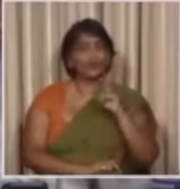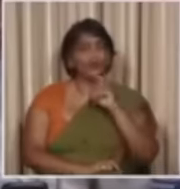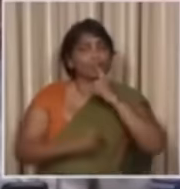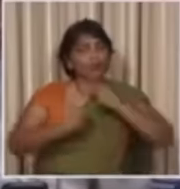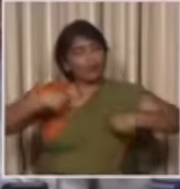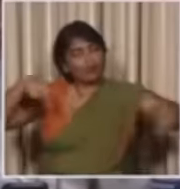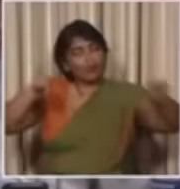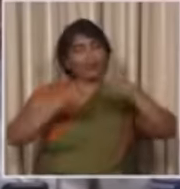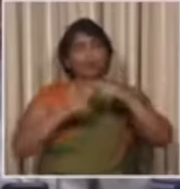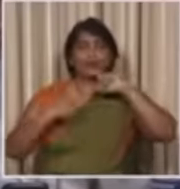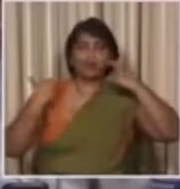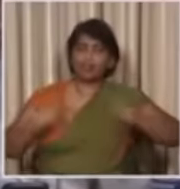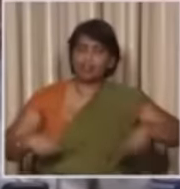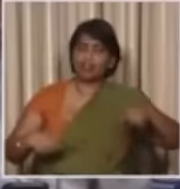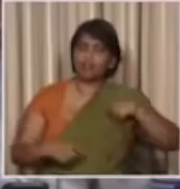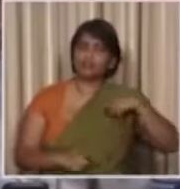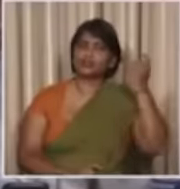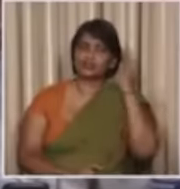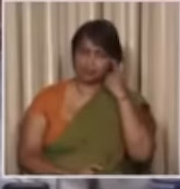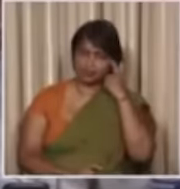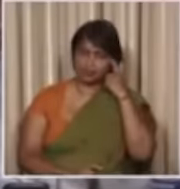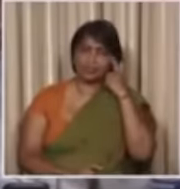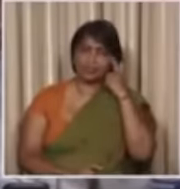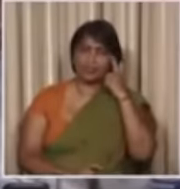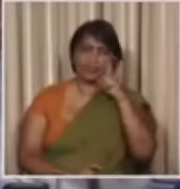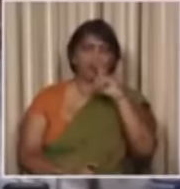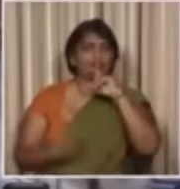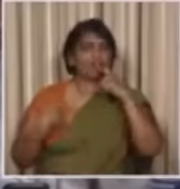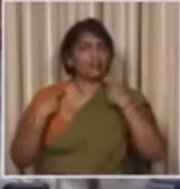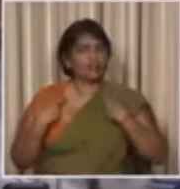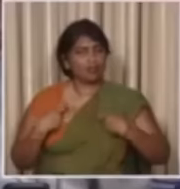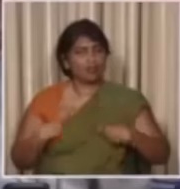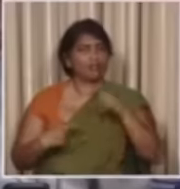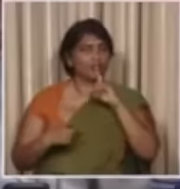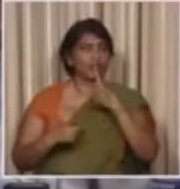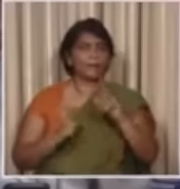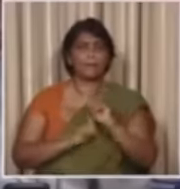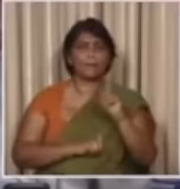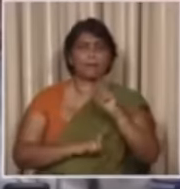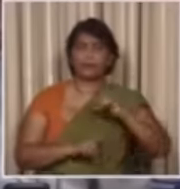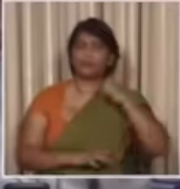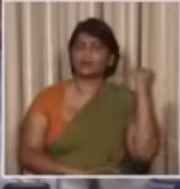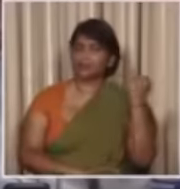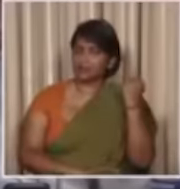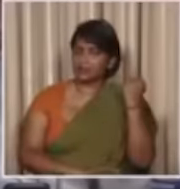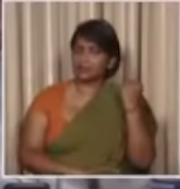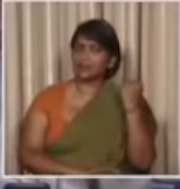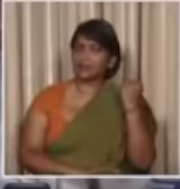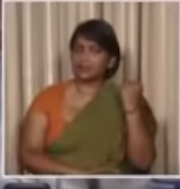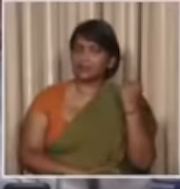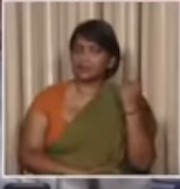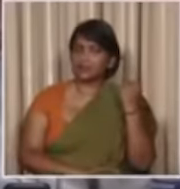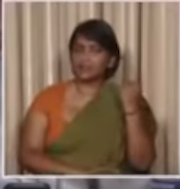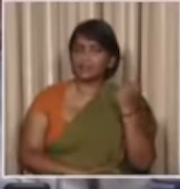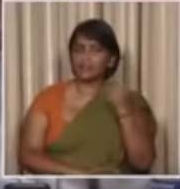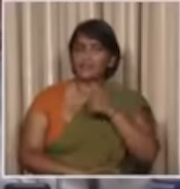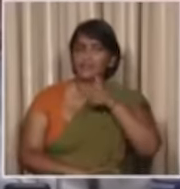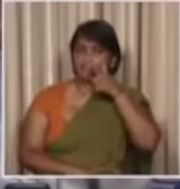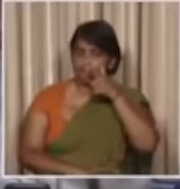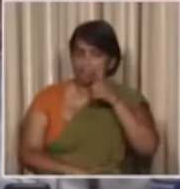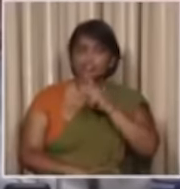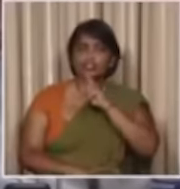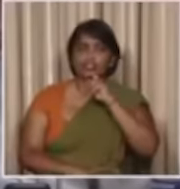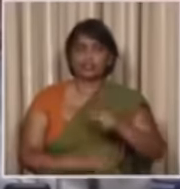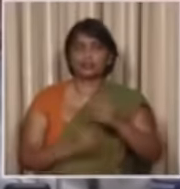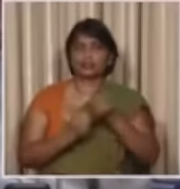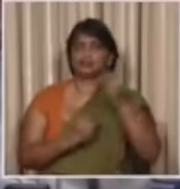අලුත් කඩේ මේ ඇත්ත වශයෙන්ම මට එක නීතික මහත්මයෙක් කිව්වා මම පාර්ලිමේන්තුවේ කරපු කතාව වීඩියෝ කරලා